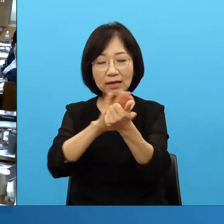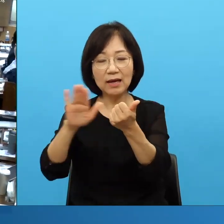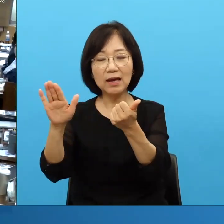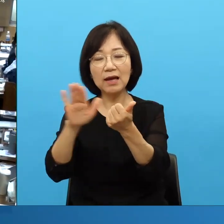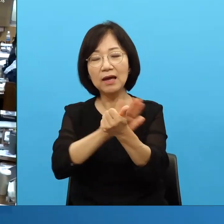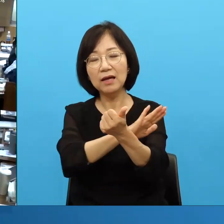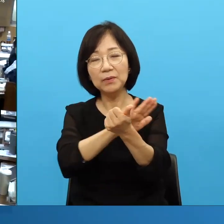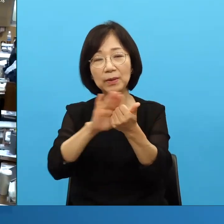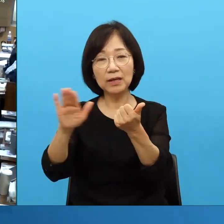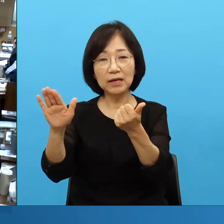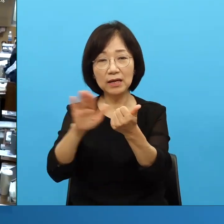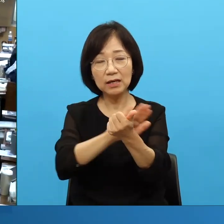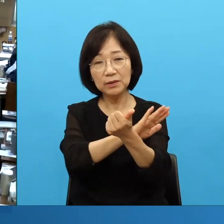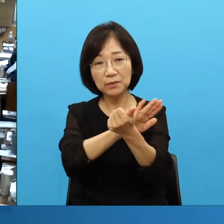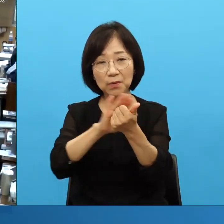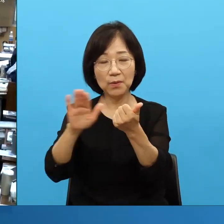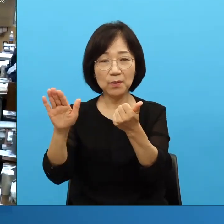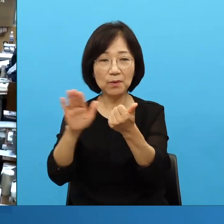교회를